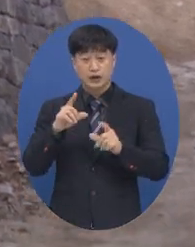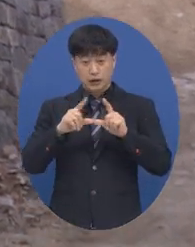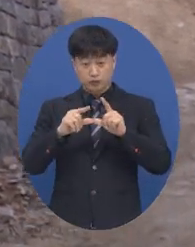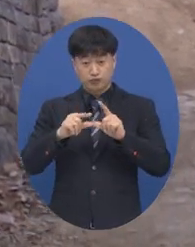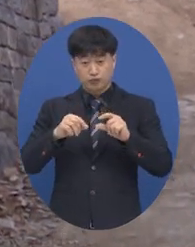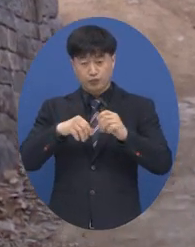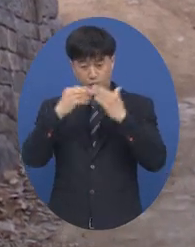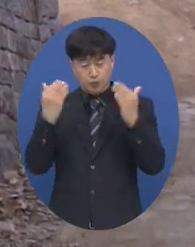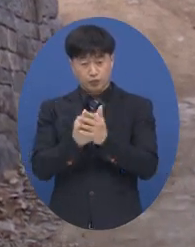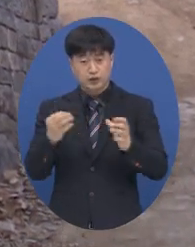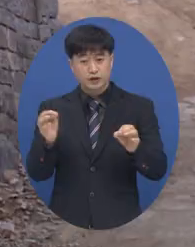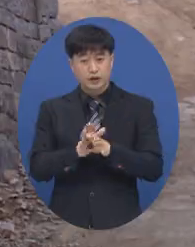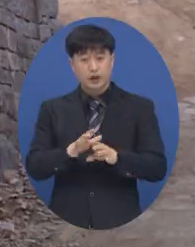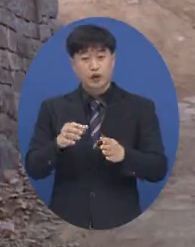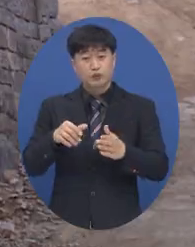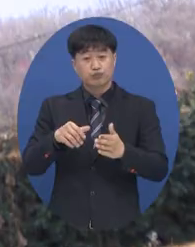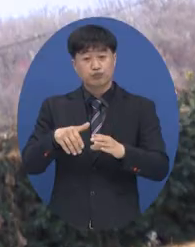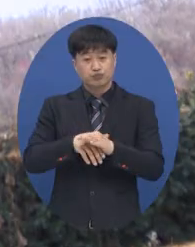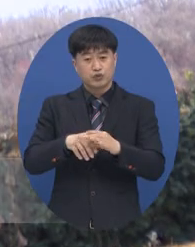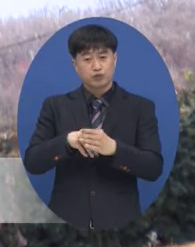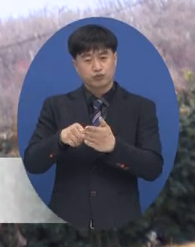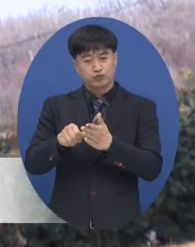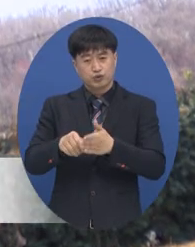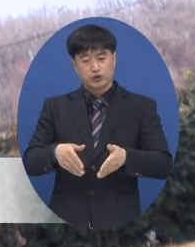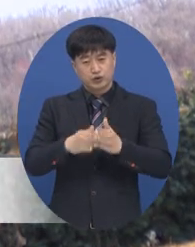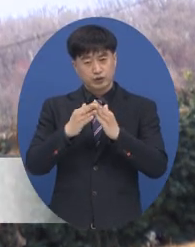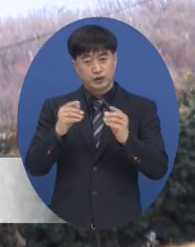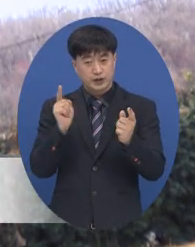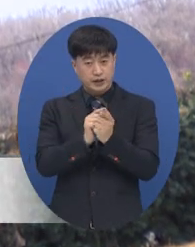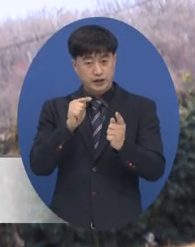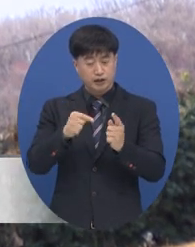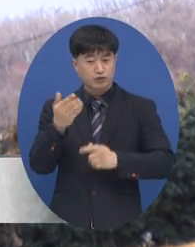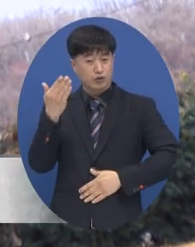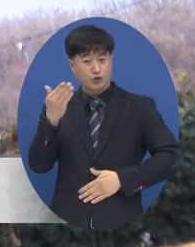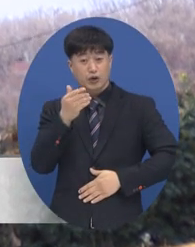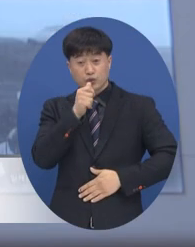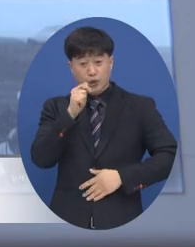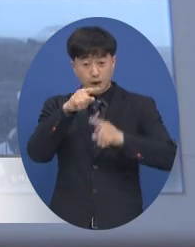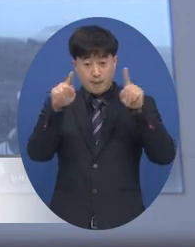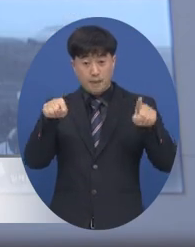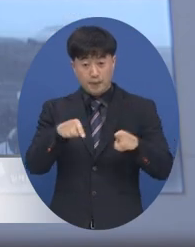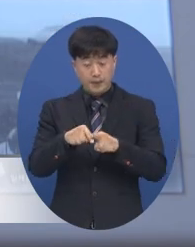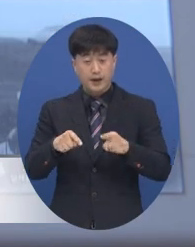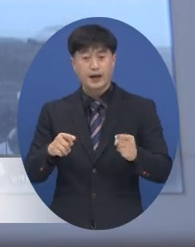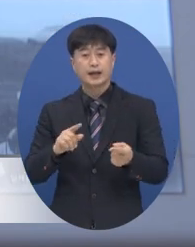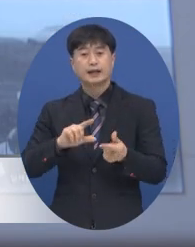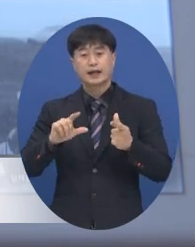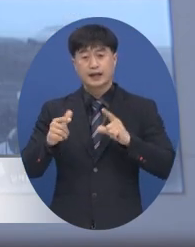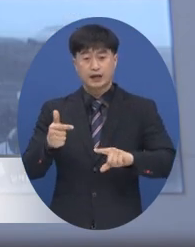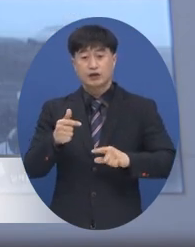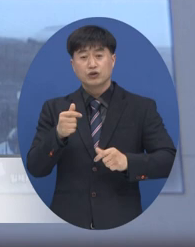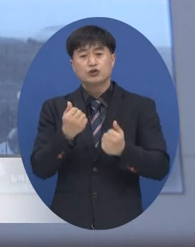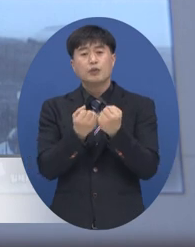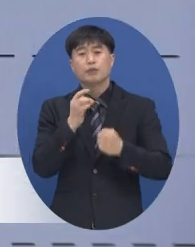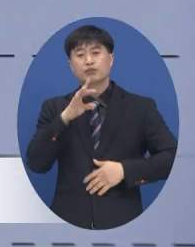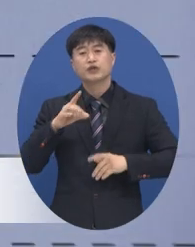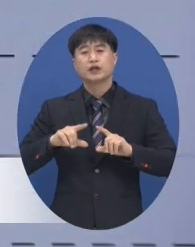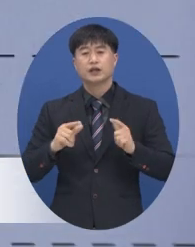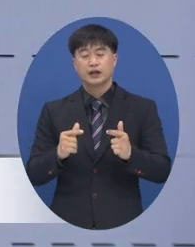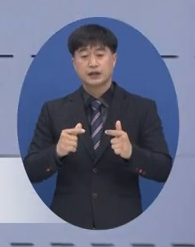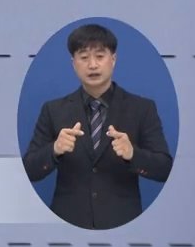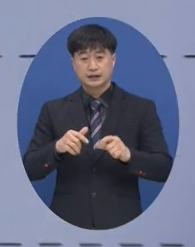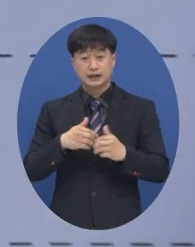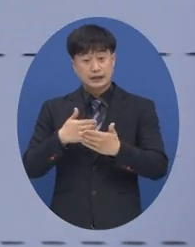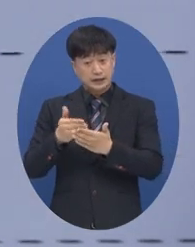전체가 사라진 문화재들이 설치대상 기존 안내판과 달리 문화재에 대한 설명만 나열되어 있지 않고 그림 등